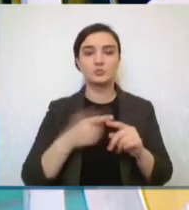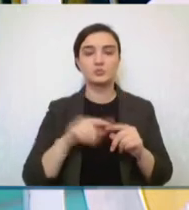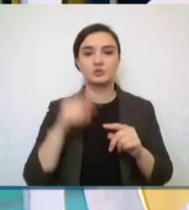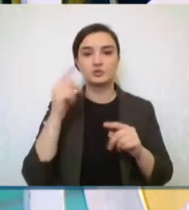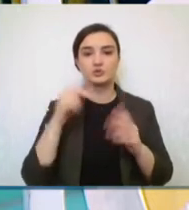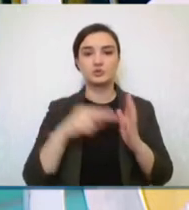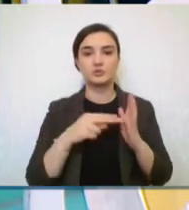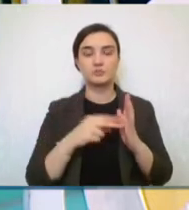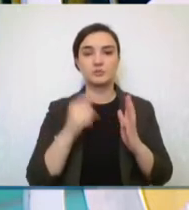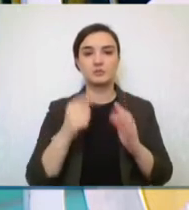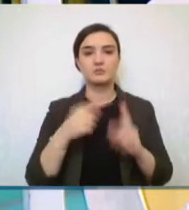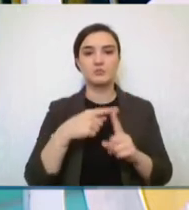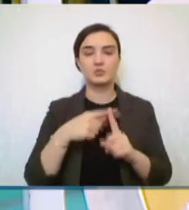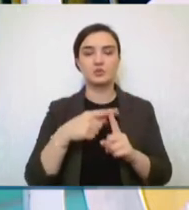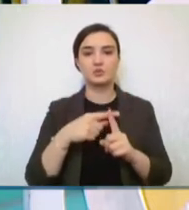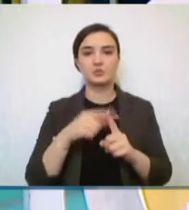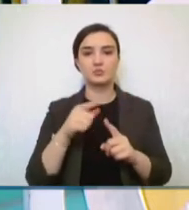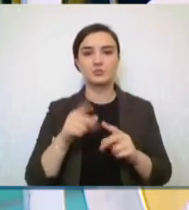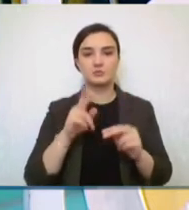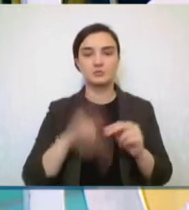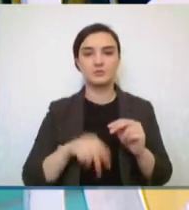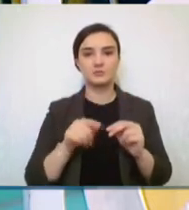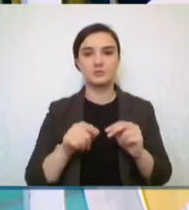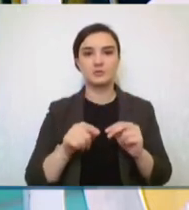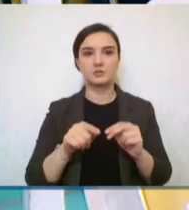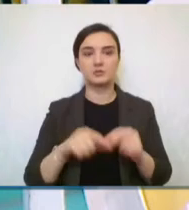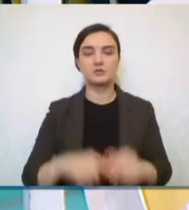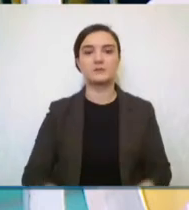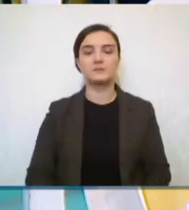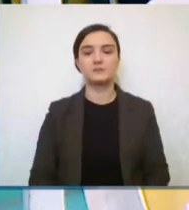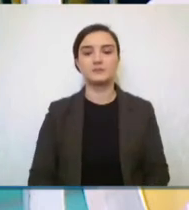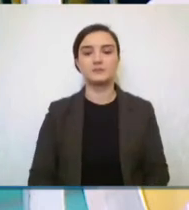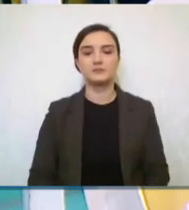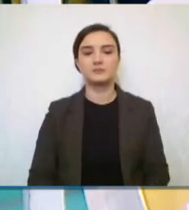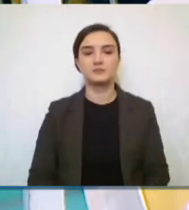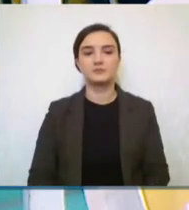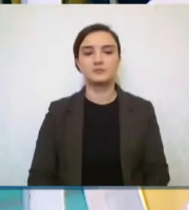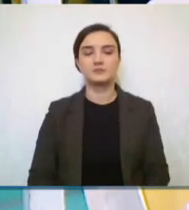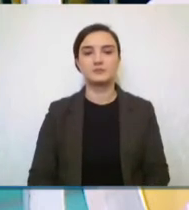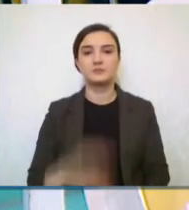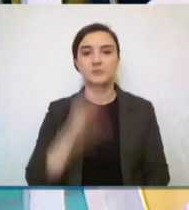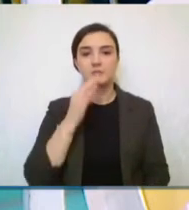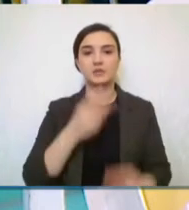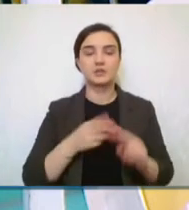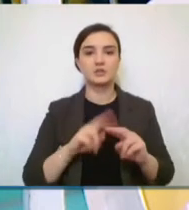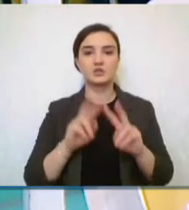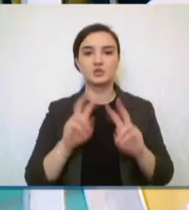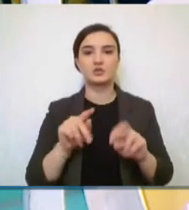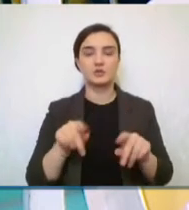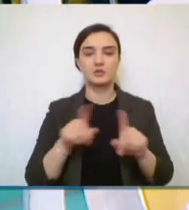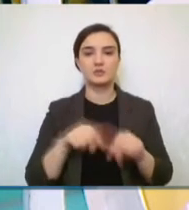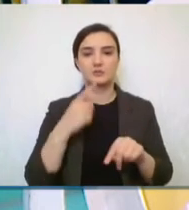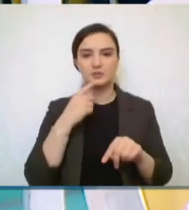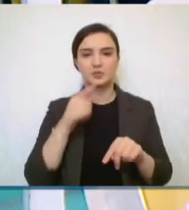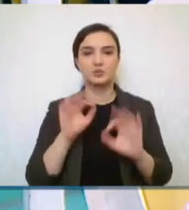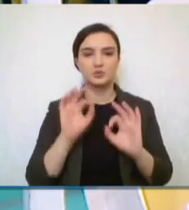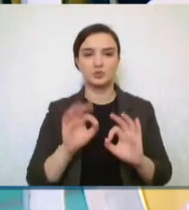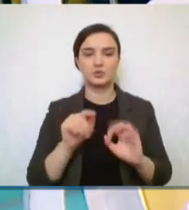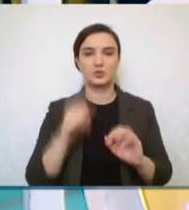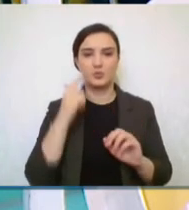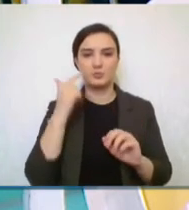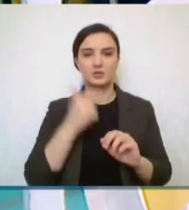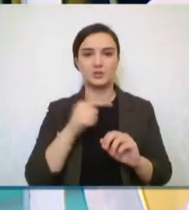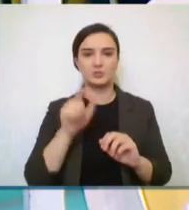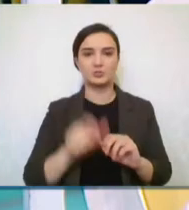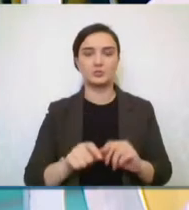პოზიტიური ნიშნით დამთავრდა, ანუ პოზიტიური შეფასებით დამთავრდა, მერე ის წყარო მიიჩნევა, ასე ვთქვათ, კომპეტენტურ.